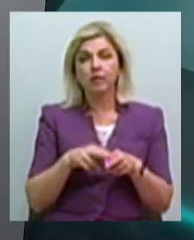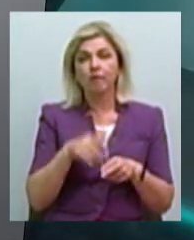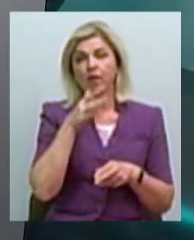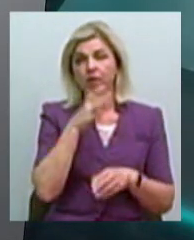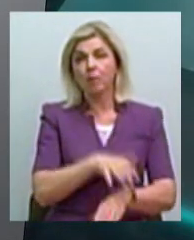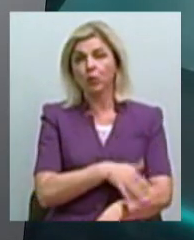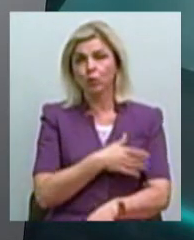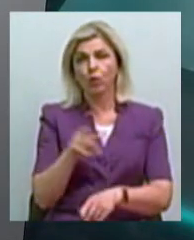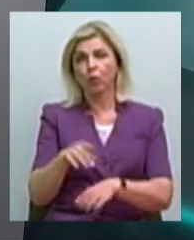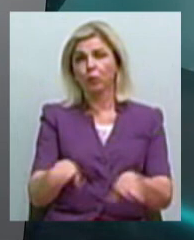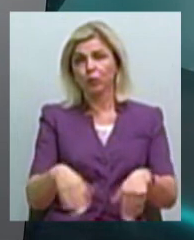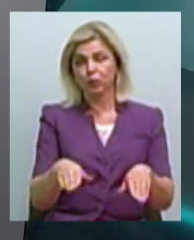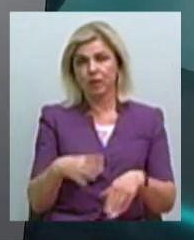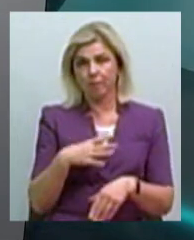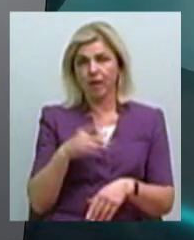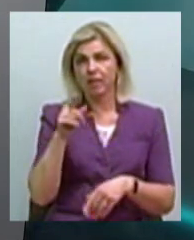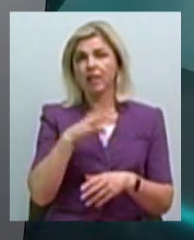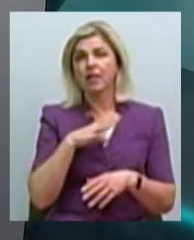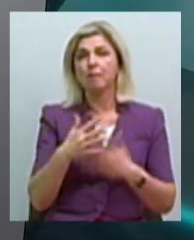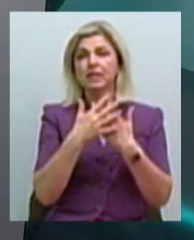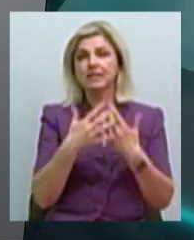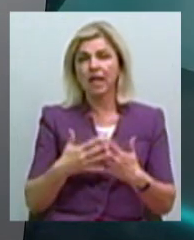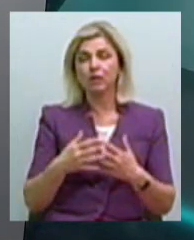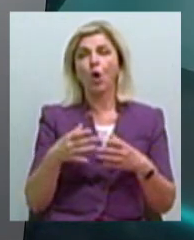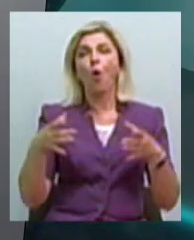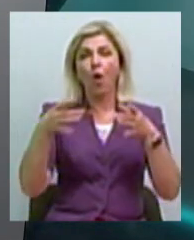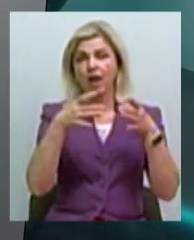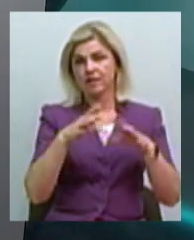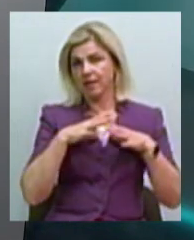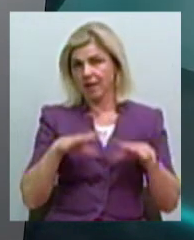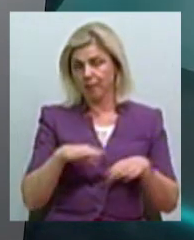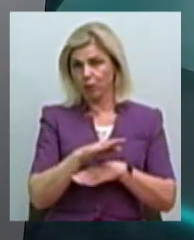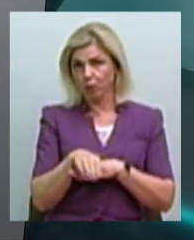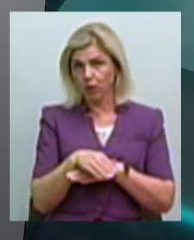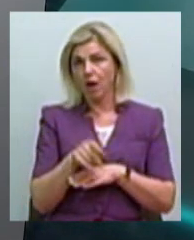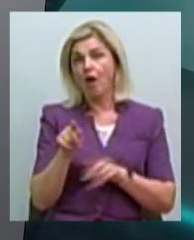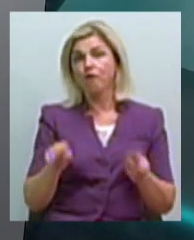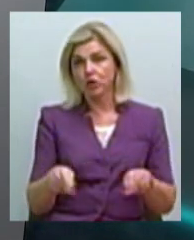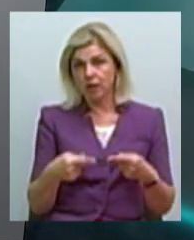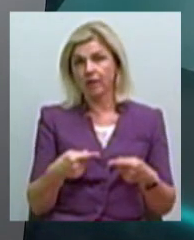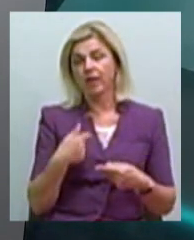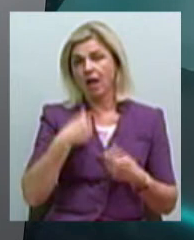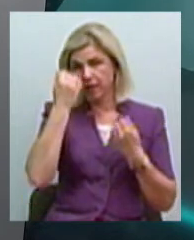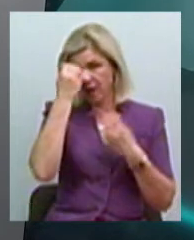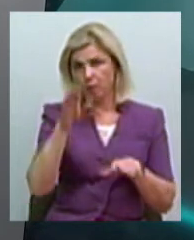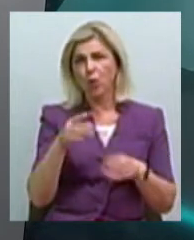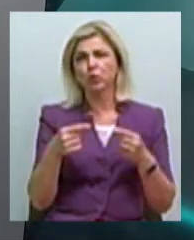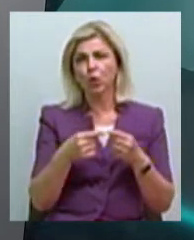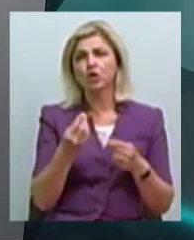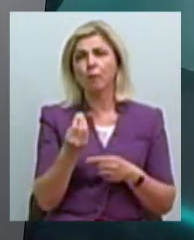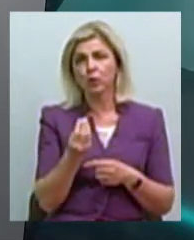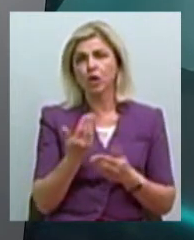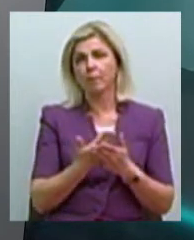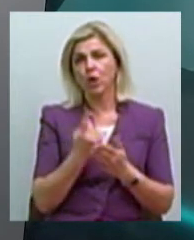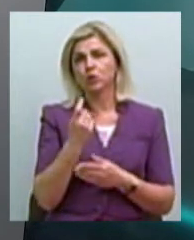просто пустовала, так как там не было ни сеток, ни колец, абсолютно ничего. Ну, то есть мы восстановили ее тоже, я не помню точный бюджет, но там в районе